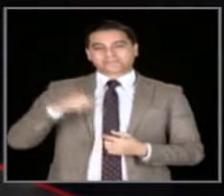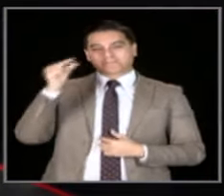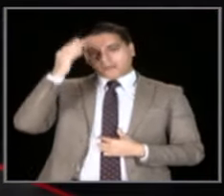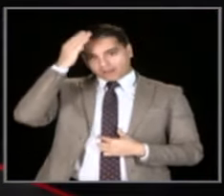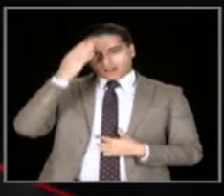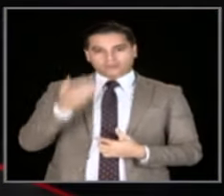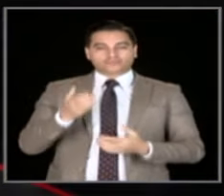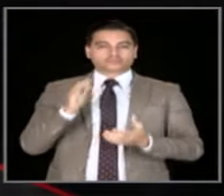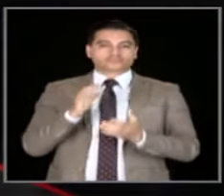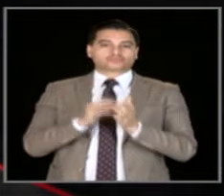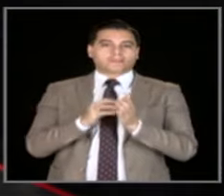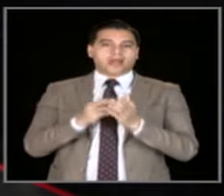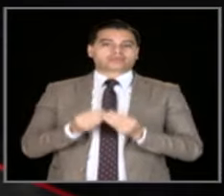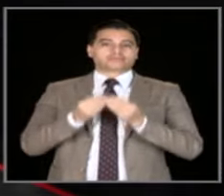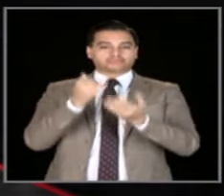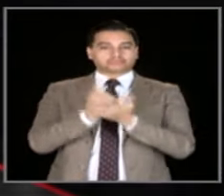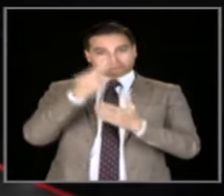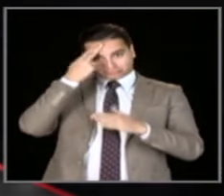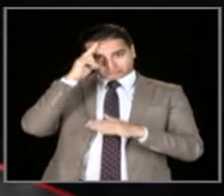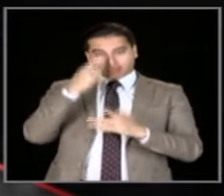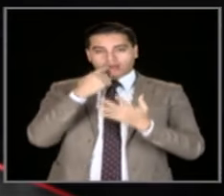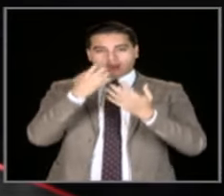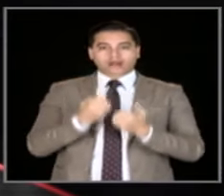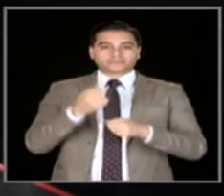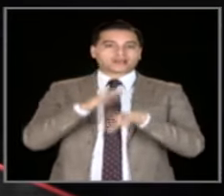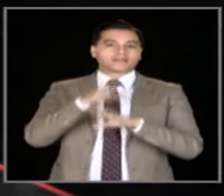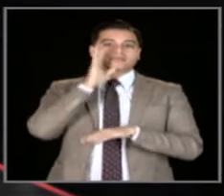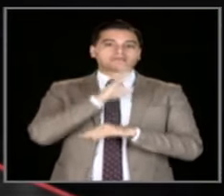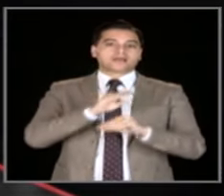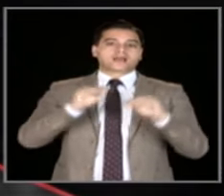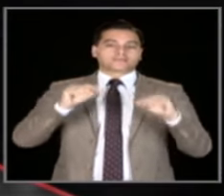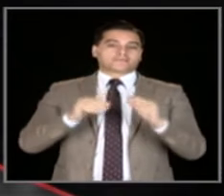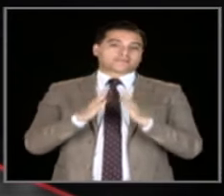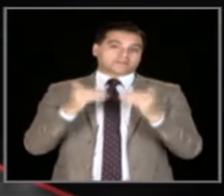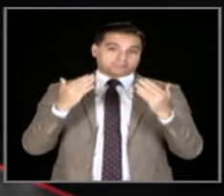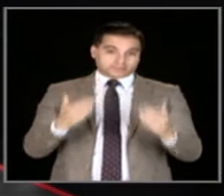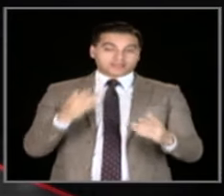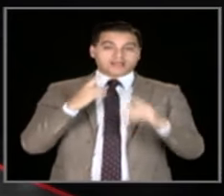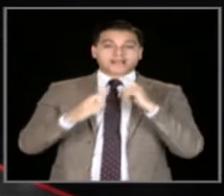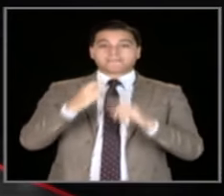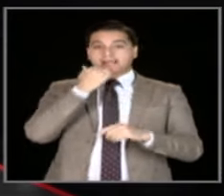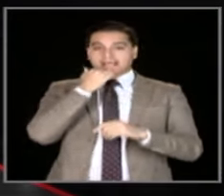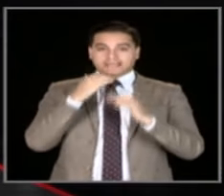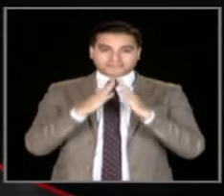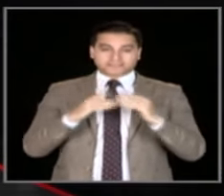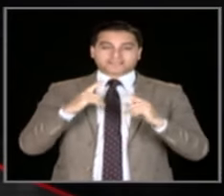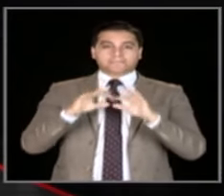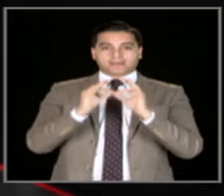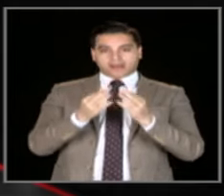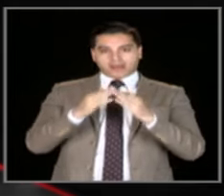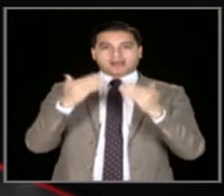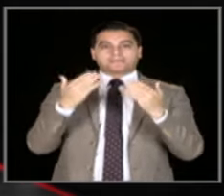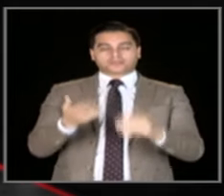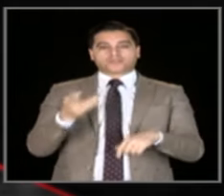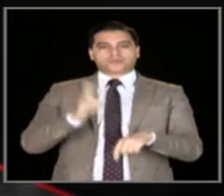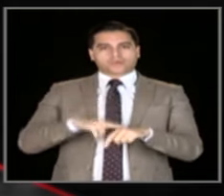برنامج العباقرة جامعات يقدم اليكم برعاية من يهتم بالتعليم في مصر، البنك الاهلي المصري،